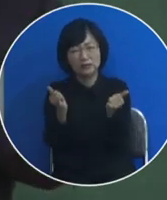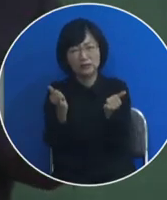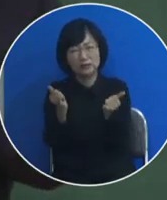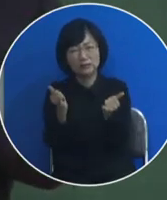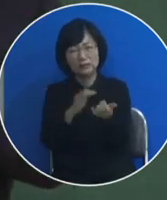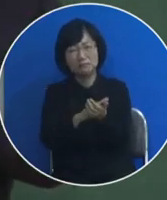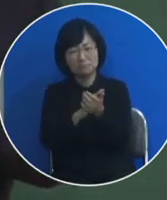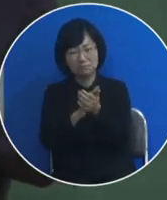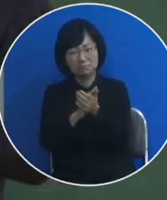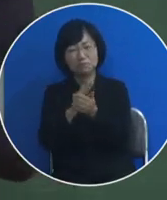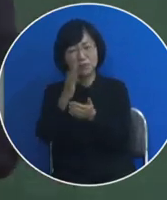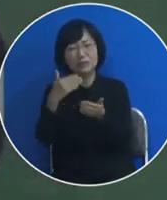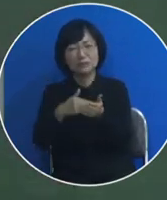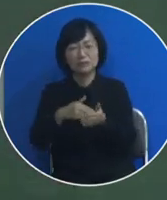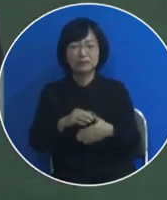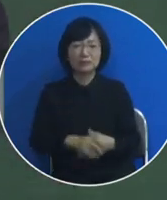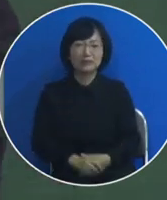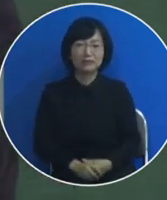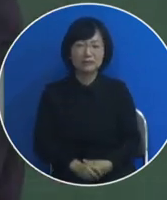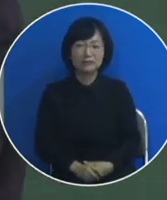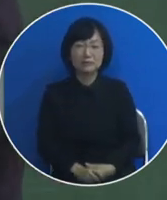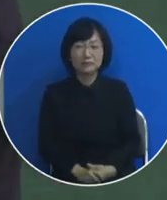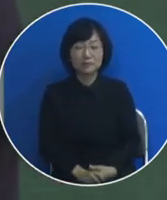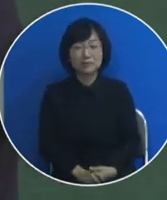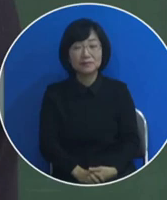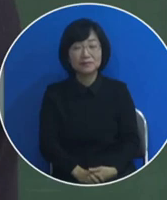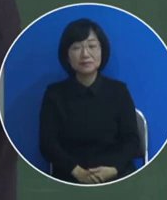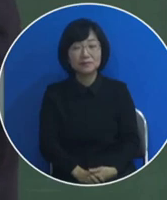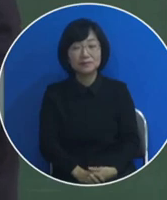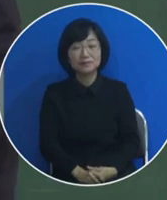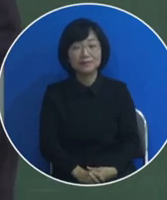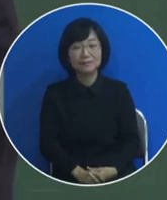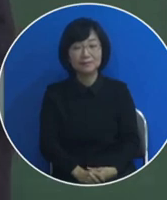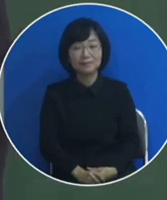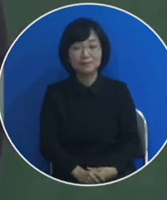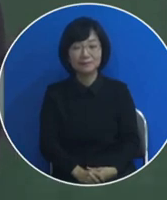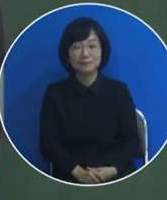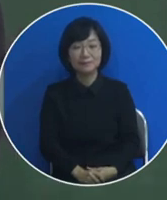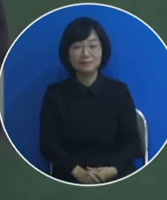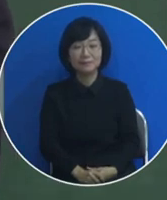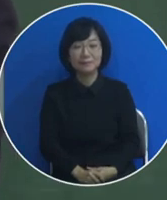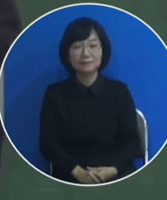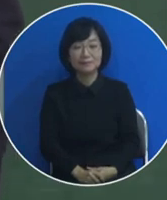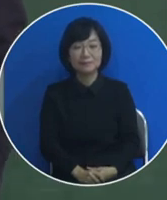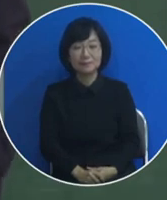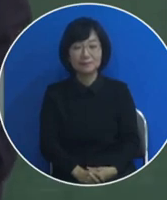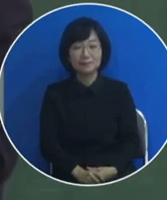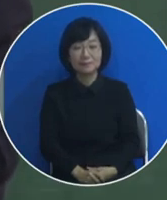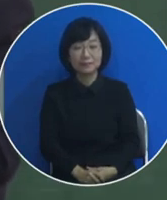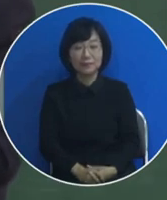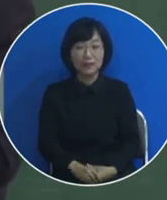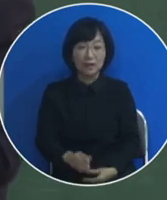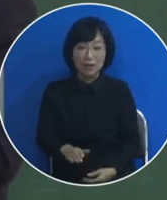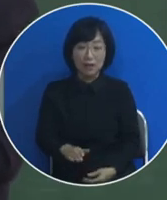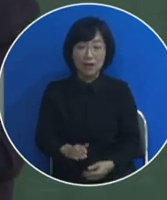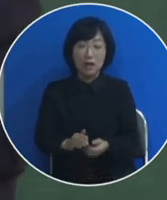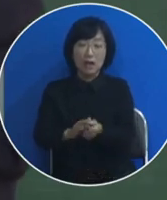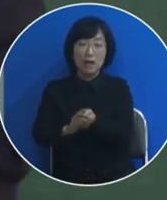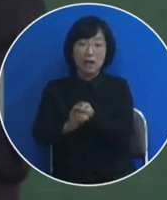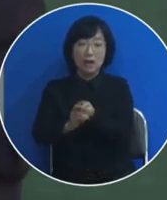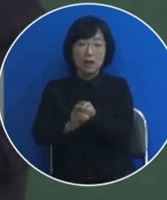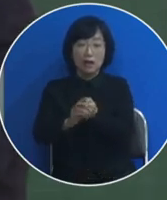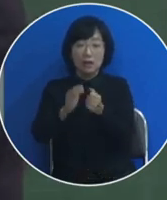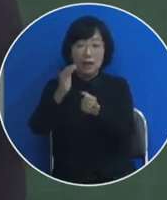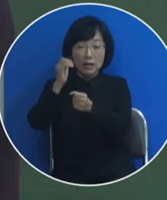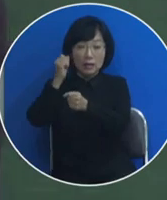kind of difficult to quantify. He became a beggar and he became completely poor. 말을 알아들어야 돼요. You don't understand what I'm talking 이미